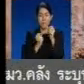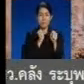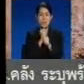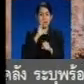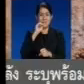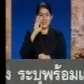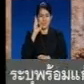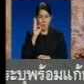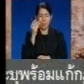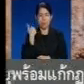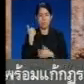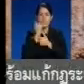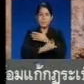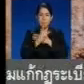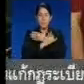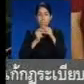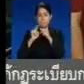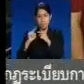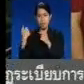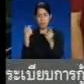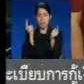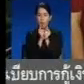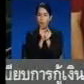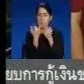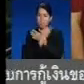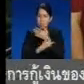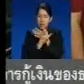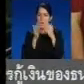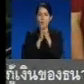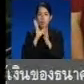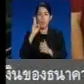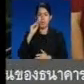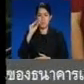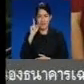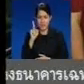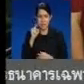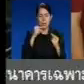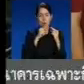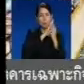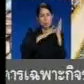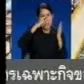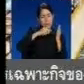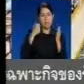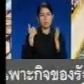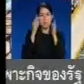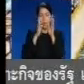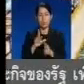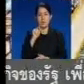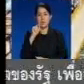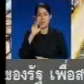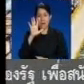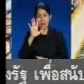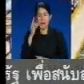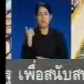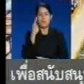2546มีประเทศต่างๆพบโรคนี้ถึง61ประเทศขณะที่ไทยพบผู้ป่วย25รายและเสียชีวิต17